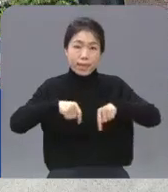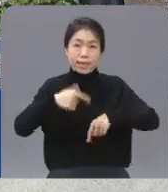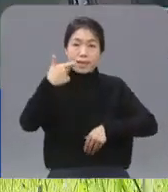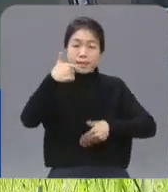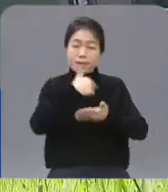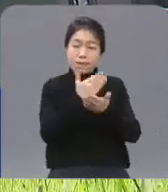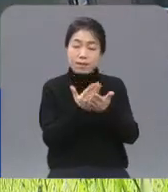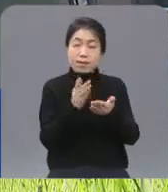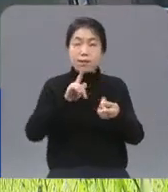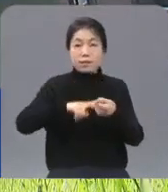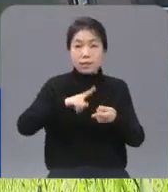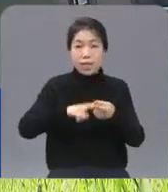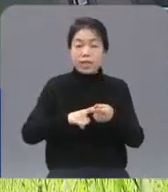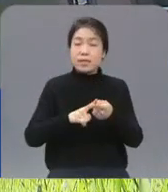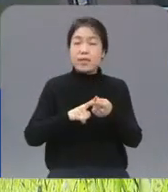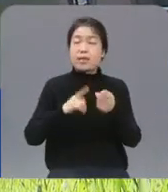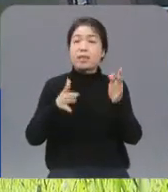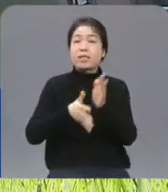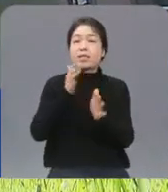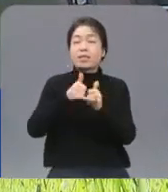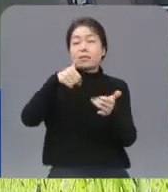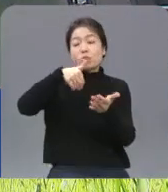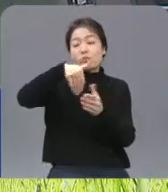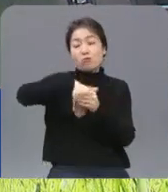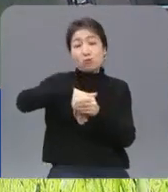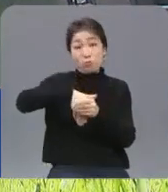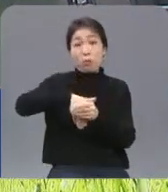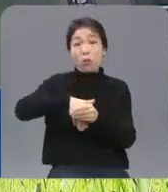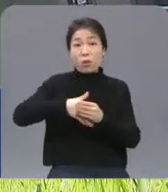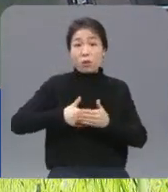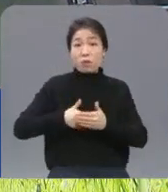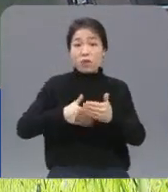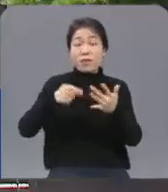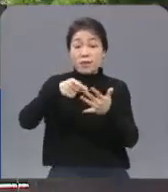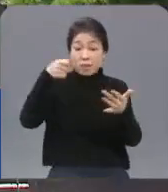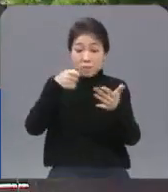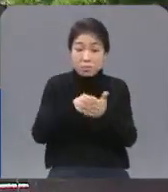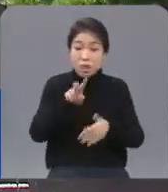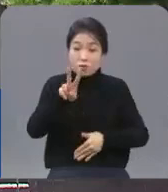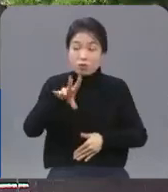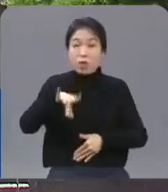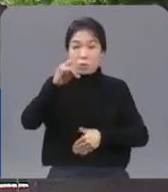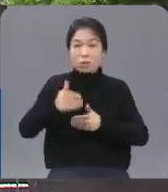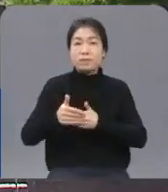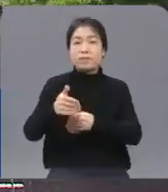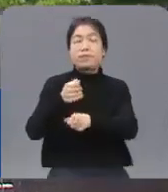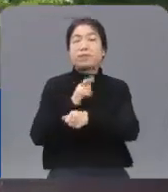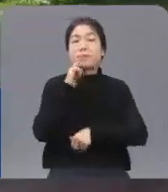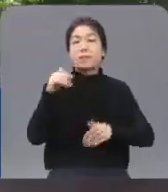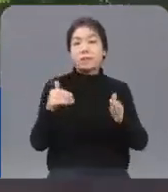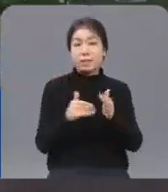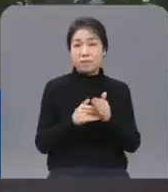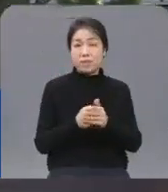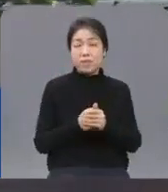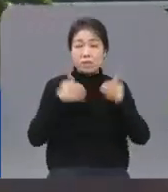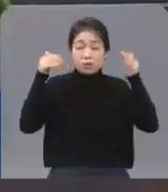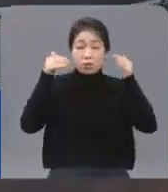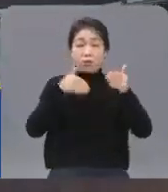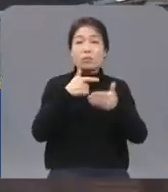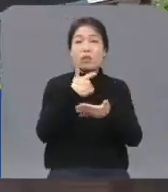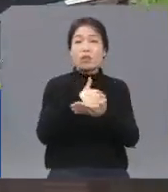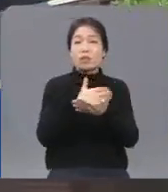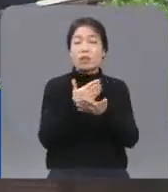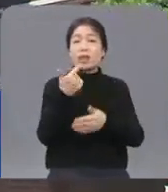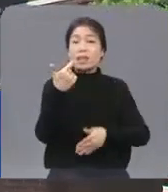6건에 대한 온라인 시민 투표를 벌여 선정된 두 건을 우선 추진한다고 밝혔습니다 투표 대상인 중점과제